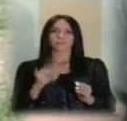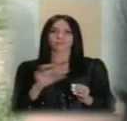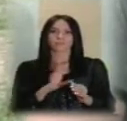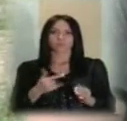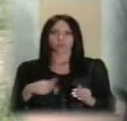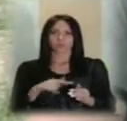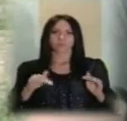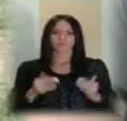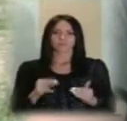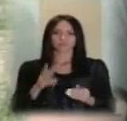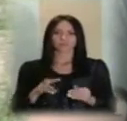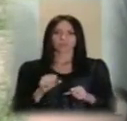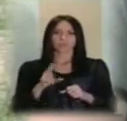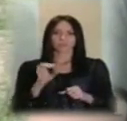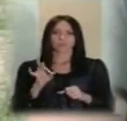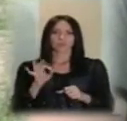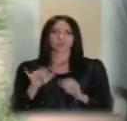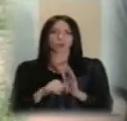терористів. Тому почався бій, ну,